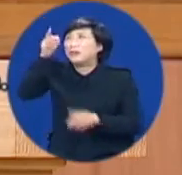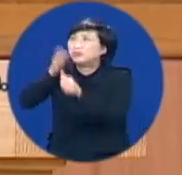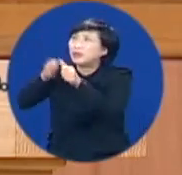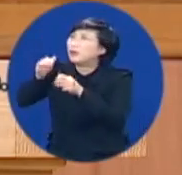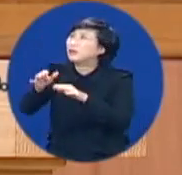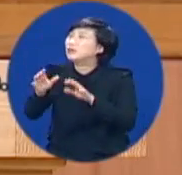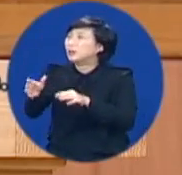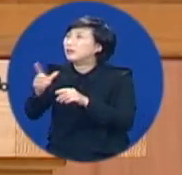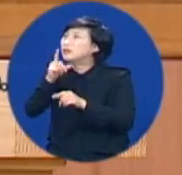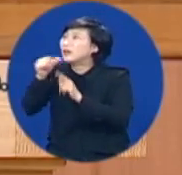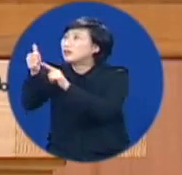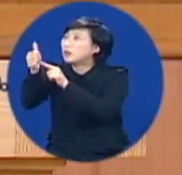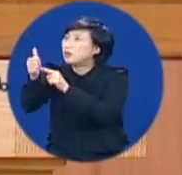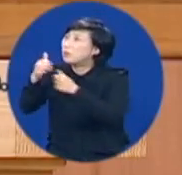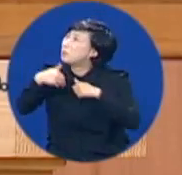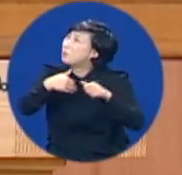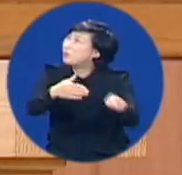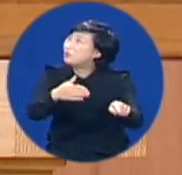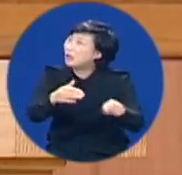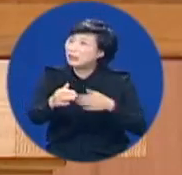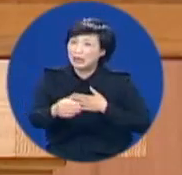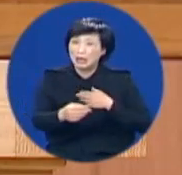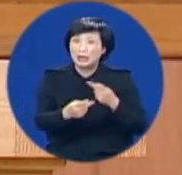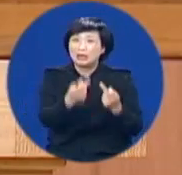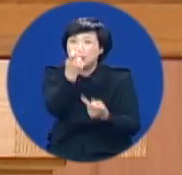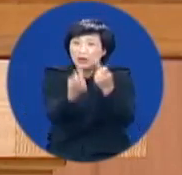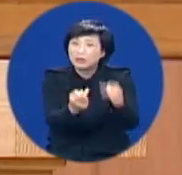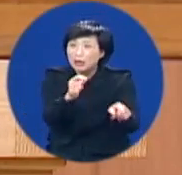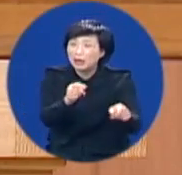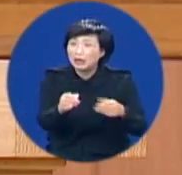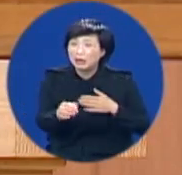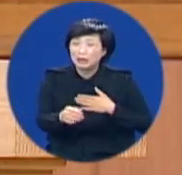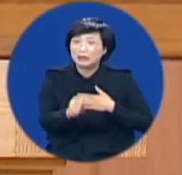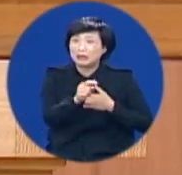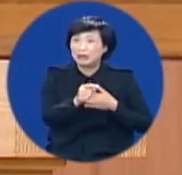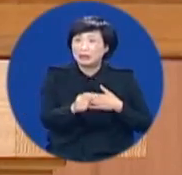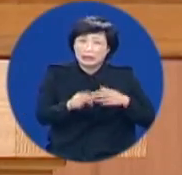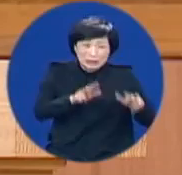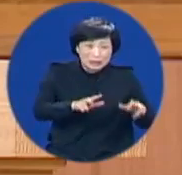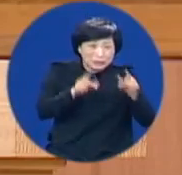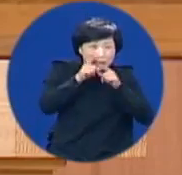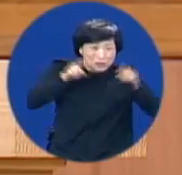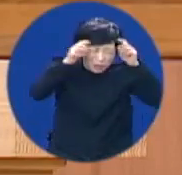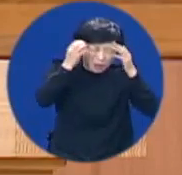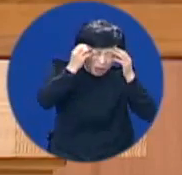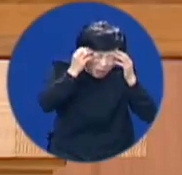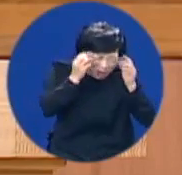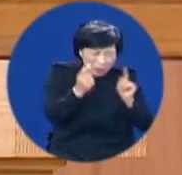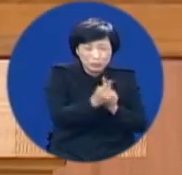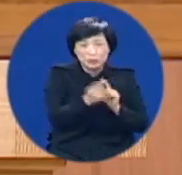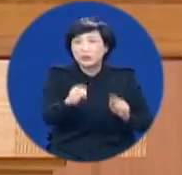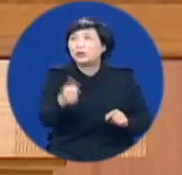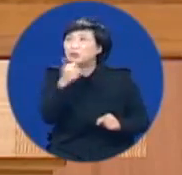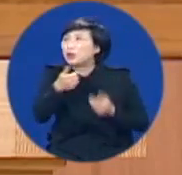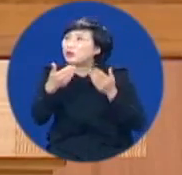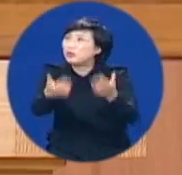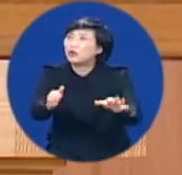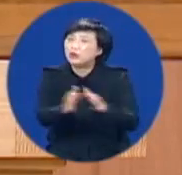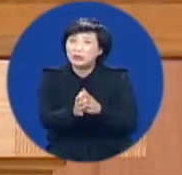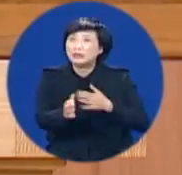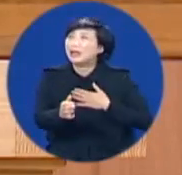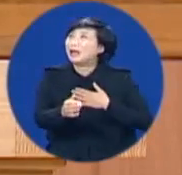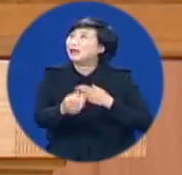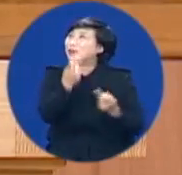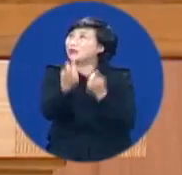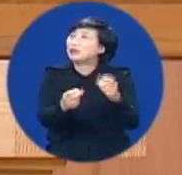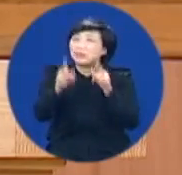나사로를 보내서 내 형인 내가 이렇게 지옥에서 고통 나간다고 이 말 좀 해주고 내 형제들만은